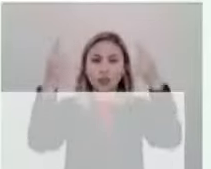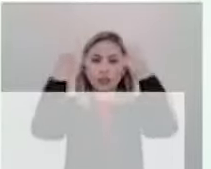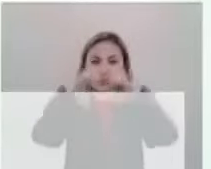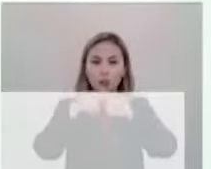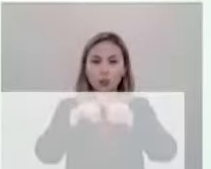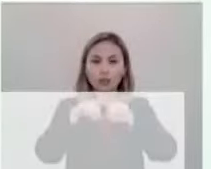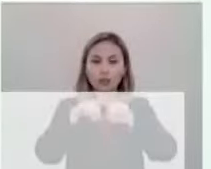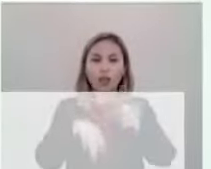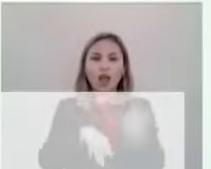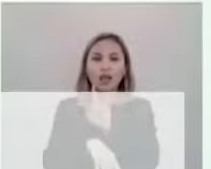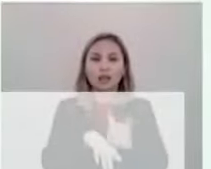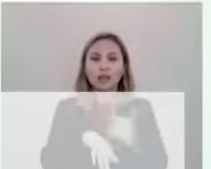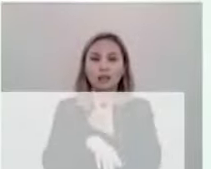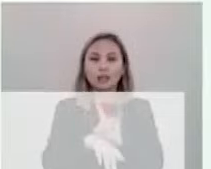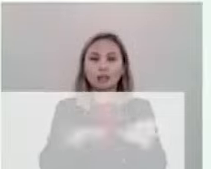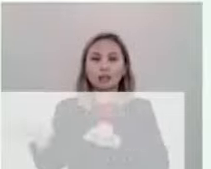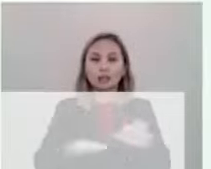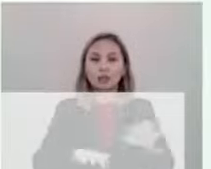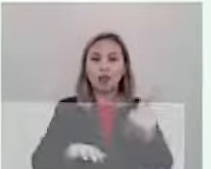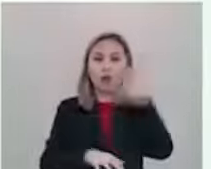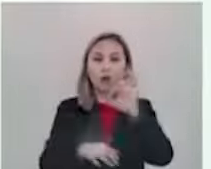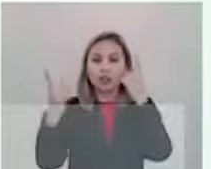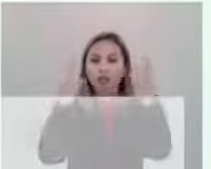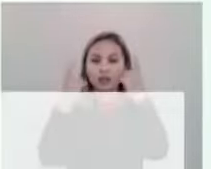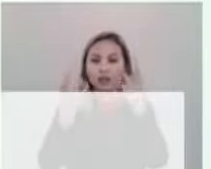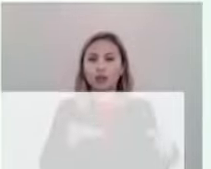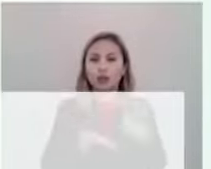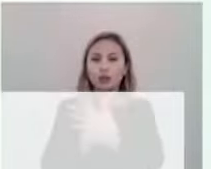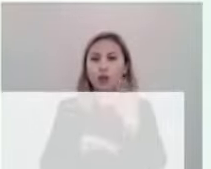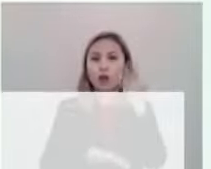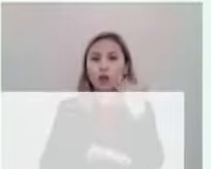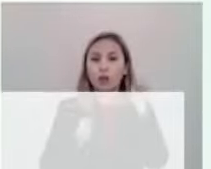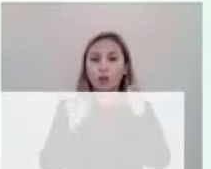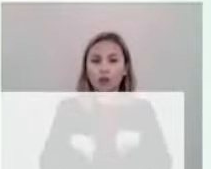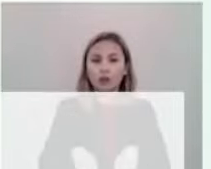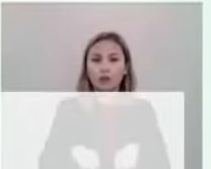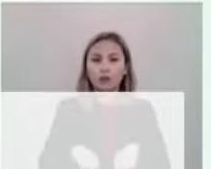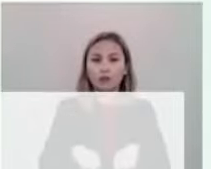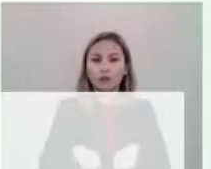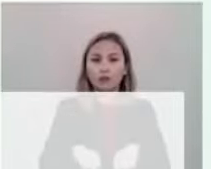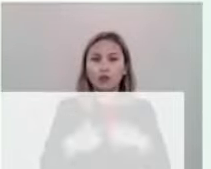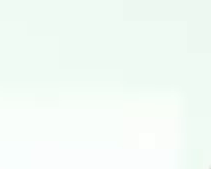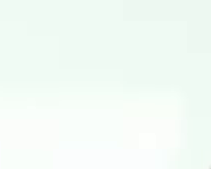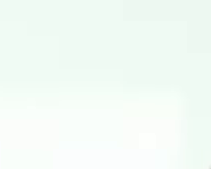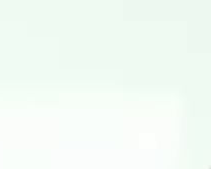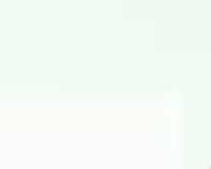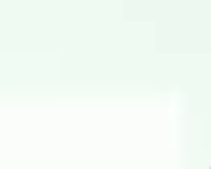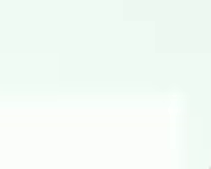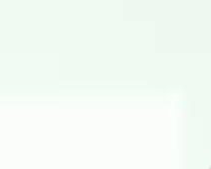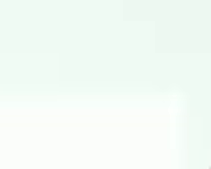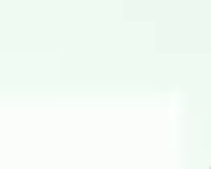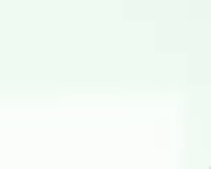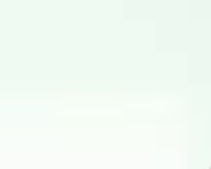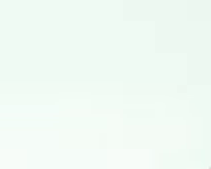Заманауи технологиялар алаяқтарға ықтимал құрбандар туралы әртүрлі ақпаратты оңай алуға мүмкіндік береді. Бұл